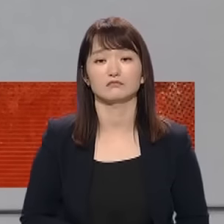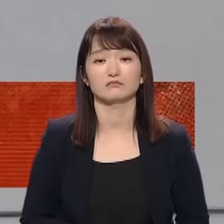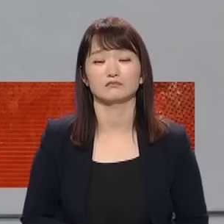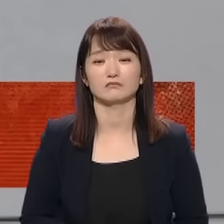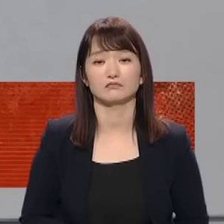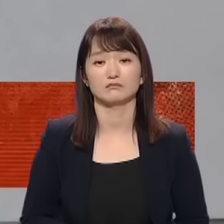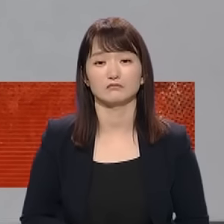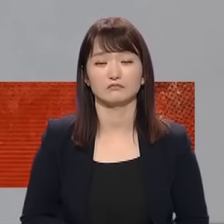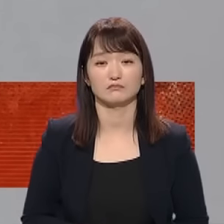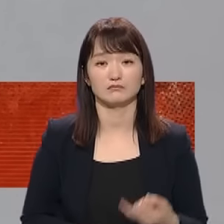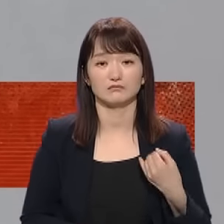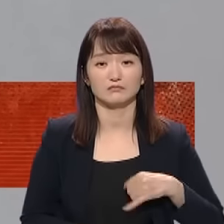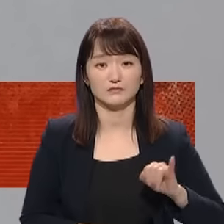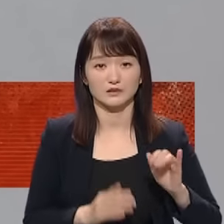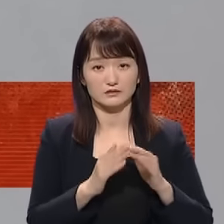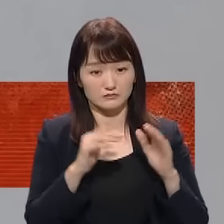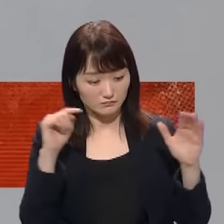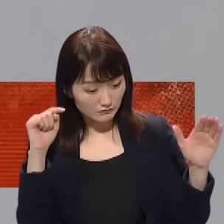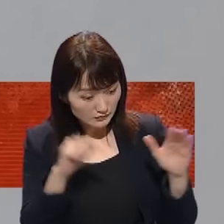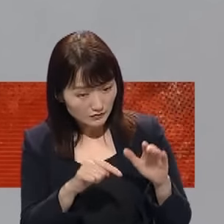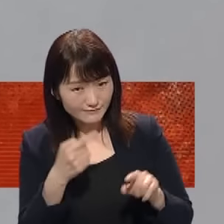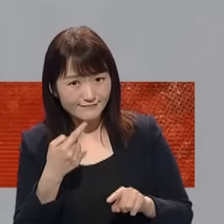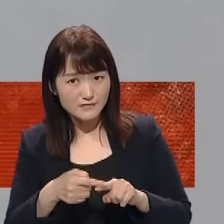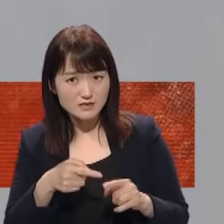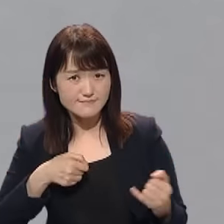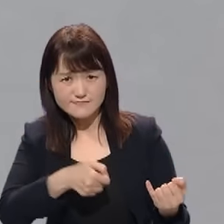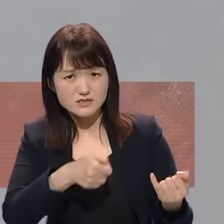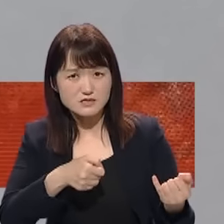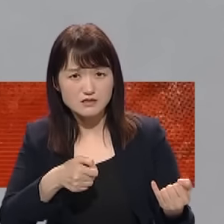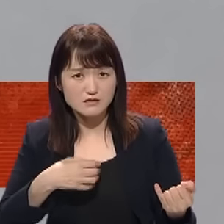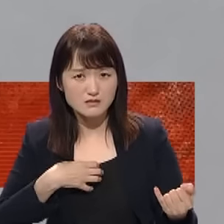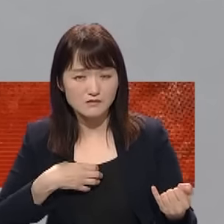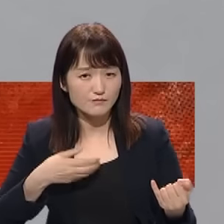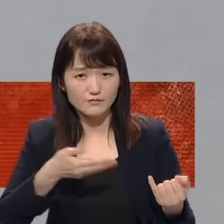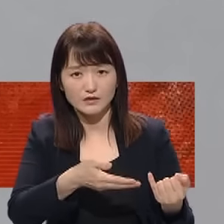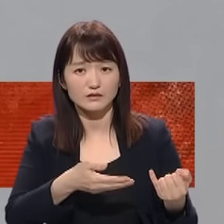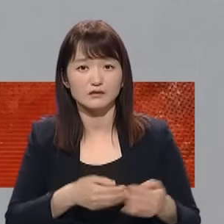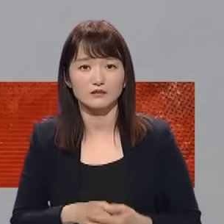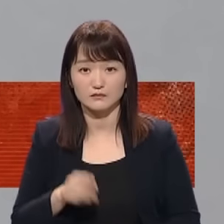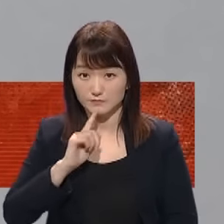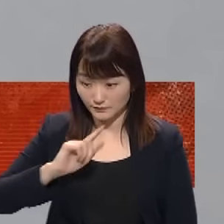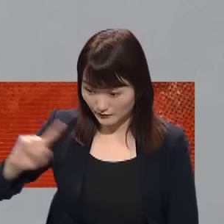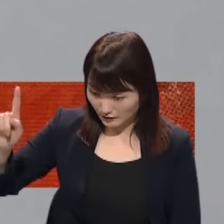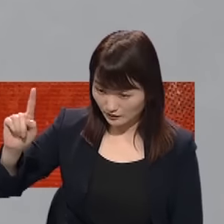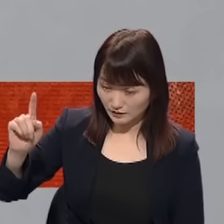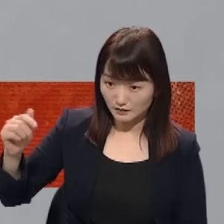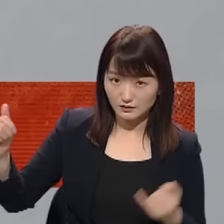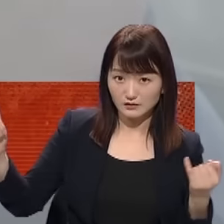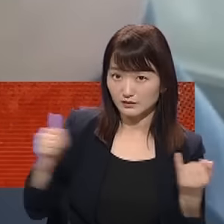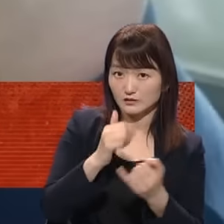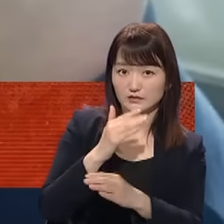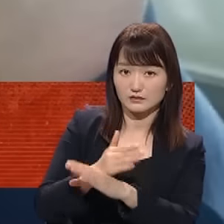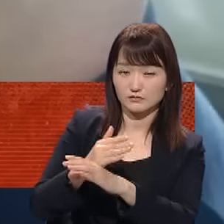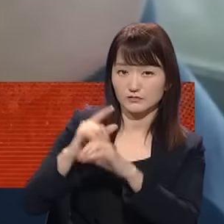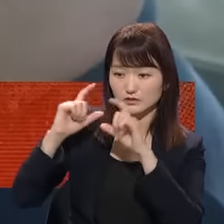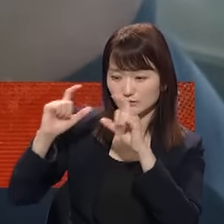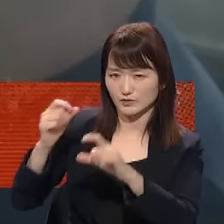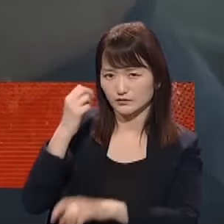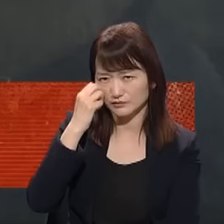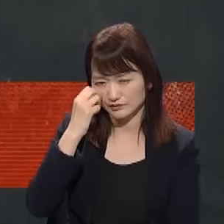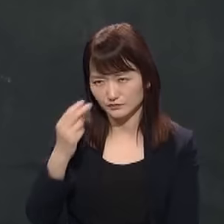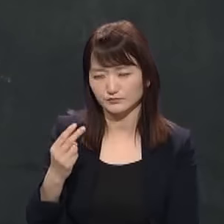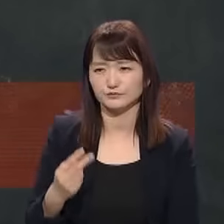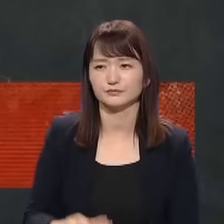그 와중에 제보자의 집을 찾아와서 흉기로 찔러 죽이겠다고 위협했습니다. 또 신고를 당했고 접근 금지 명령 두 달을